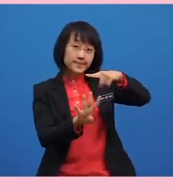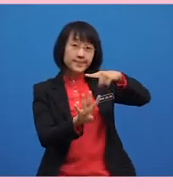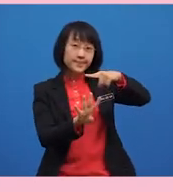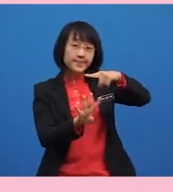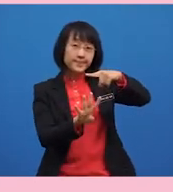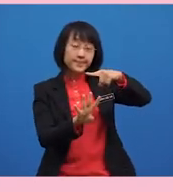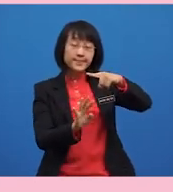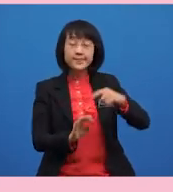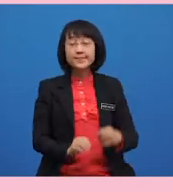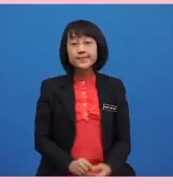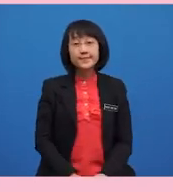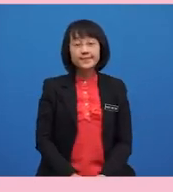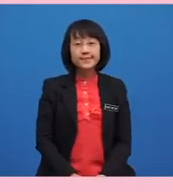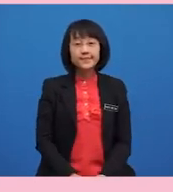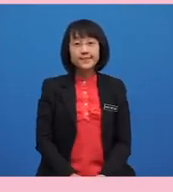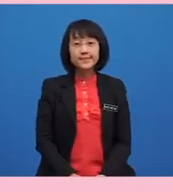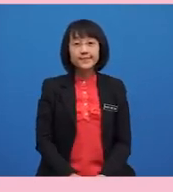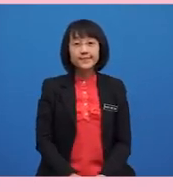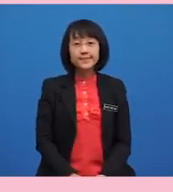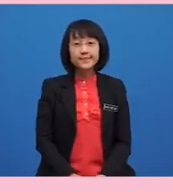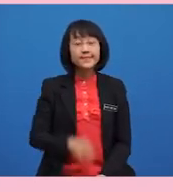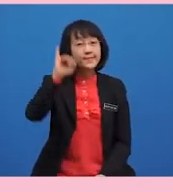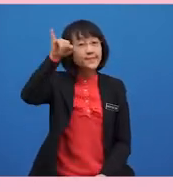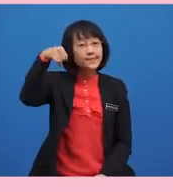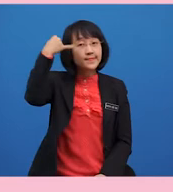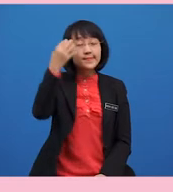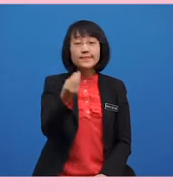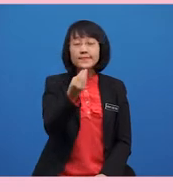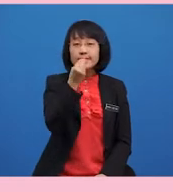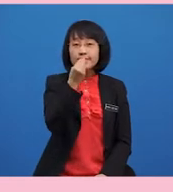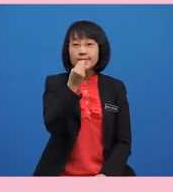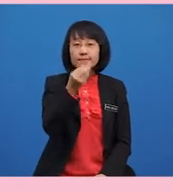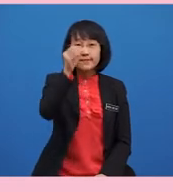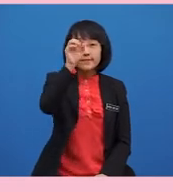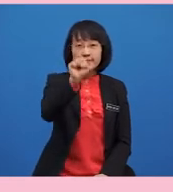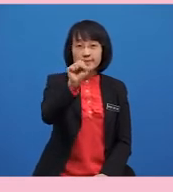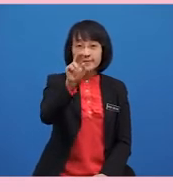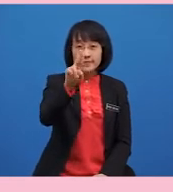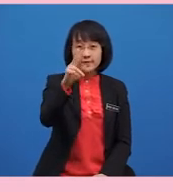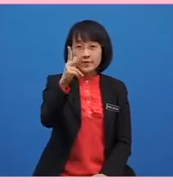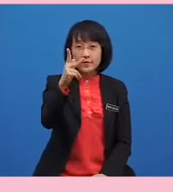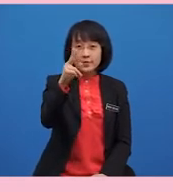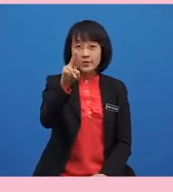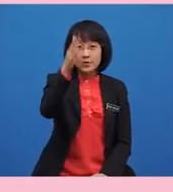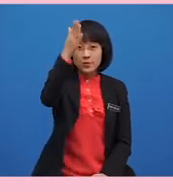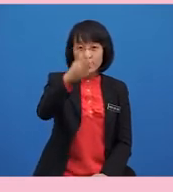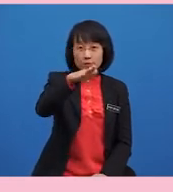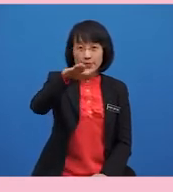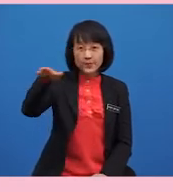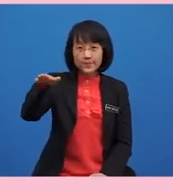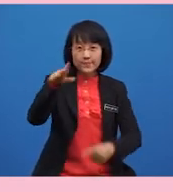per empat kuih bulan itu. Jason makan suku kuih bulan itu.